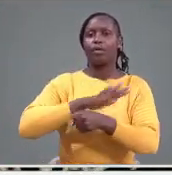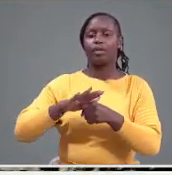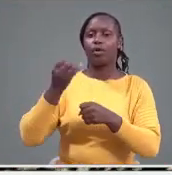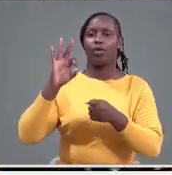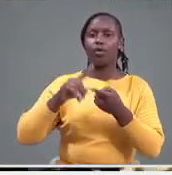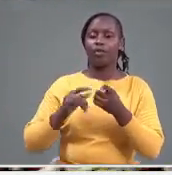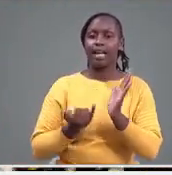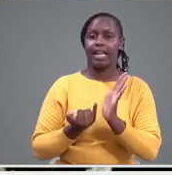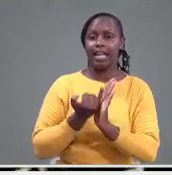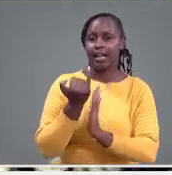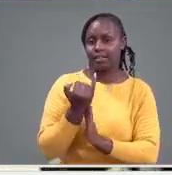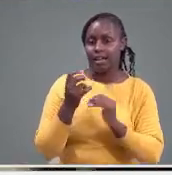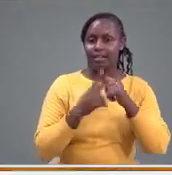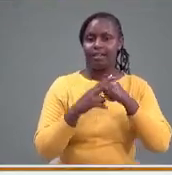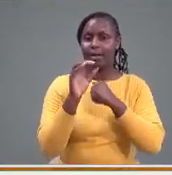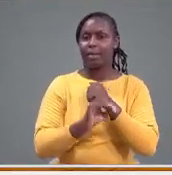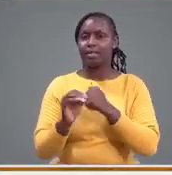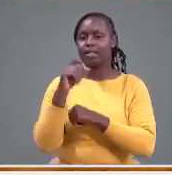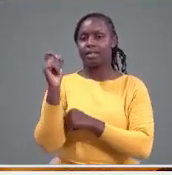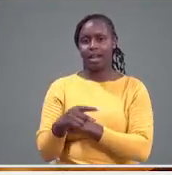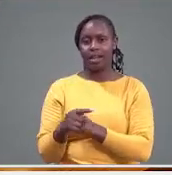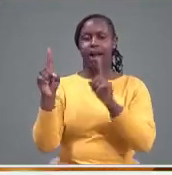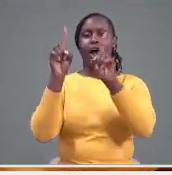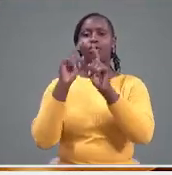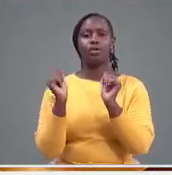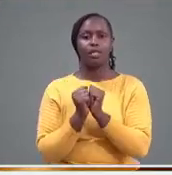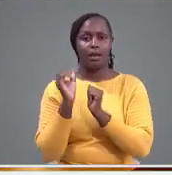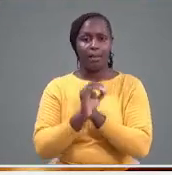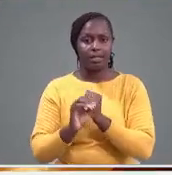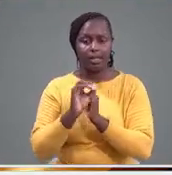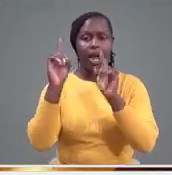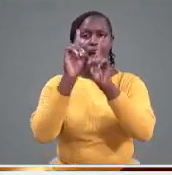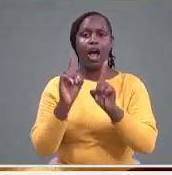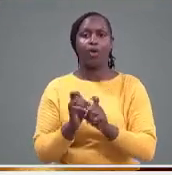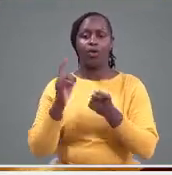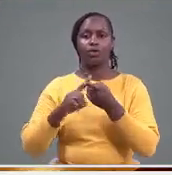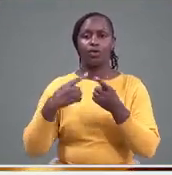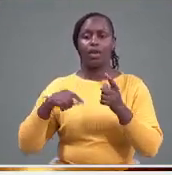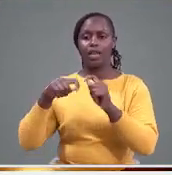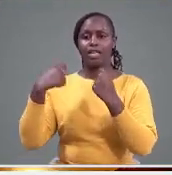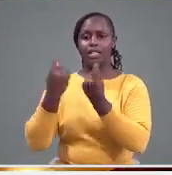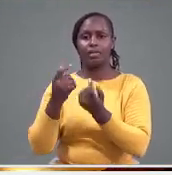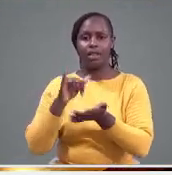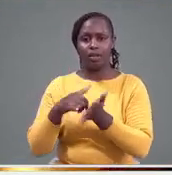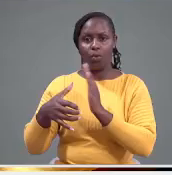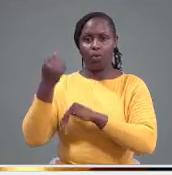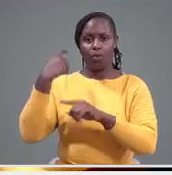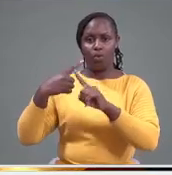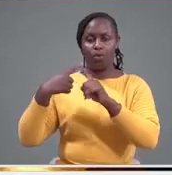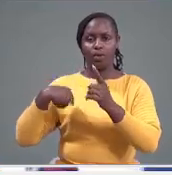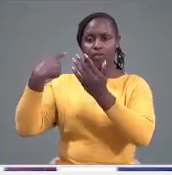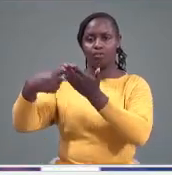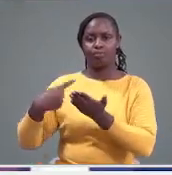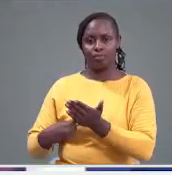ya 7% na 10% na jopo lililoundwa la kuangazia matakwa ya wahadhiri liharakishe